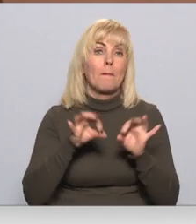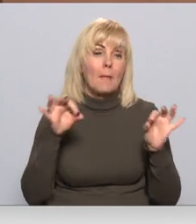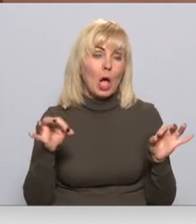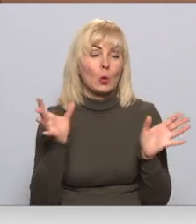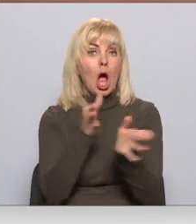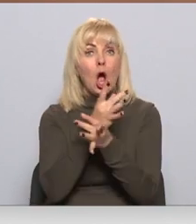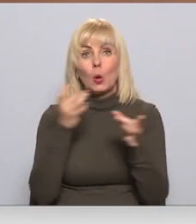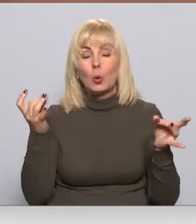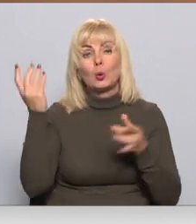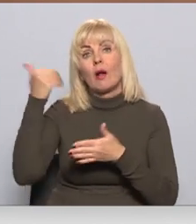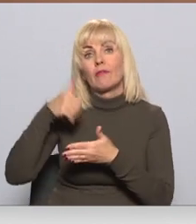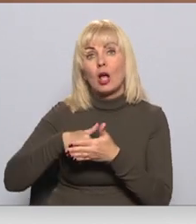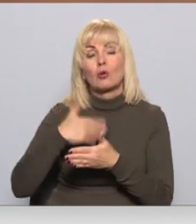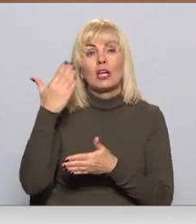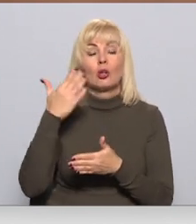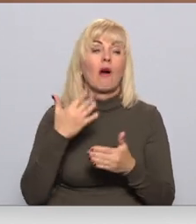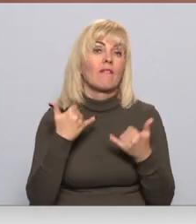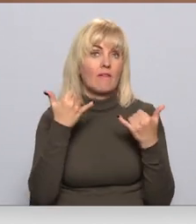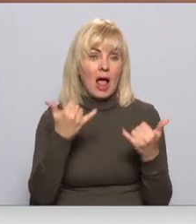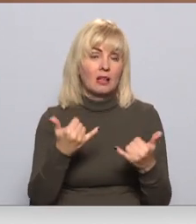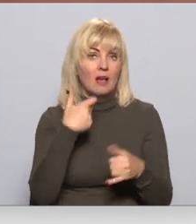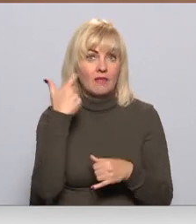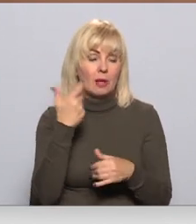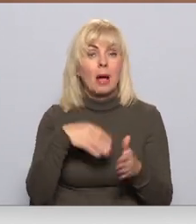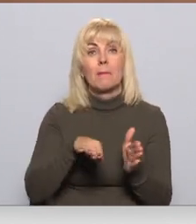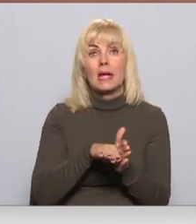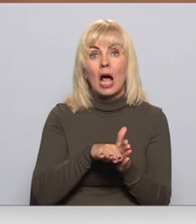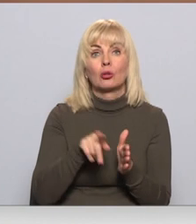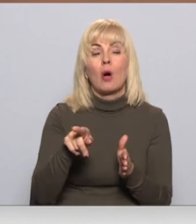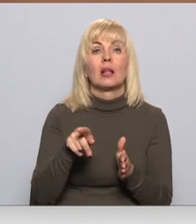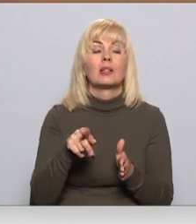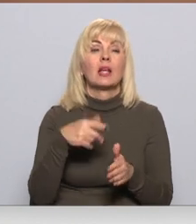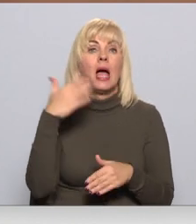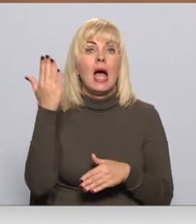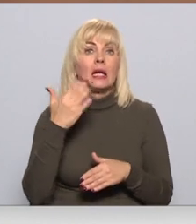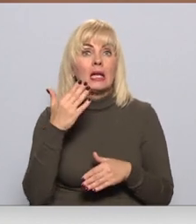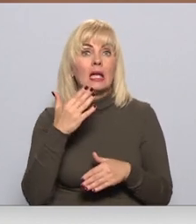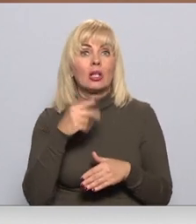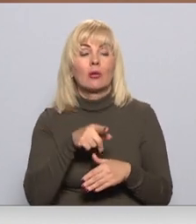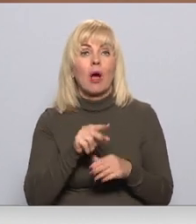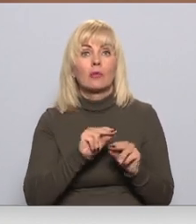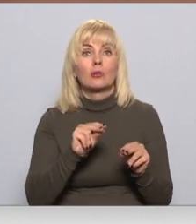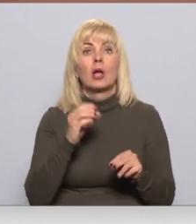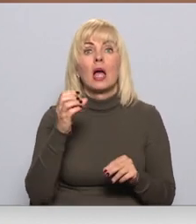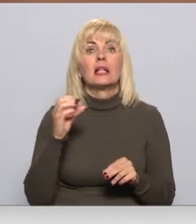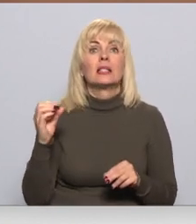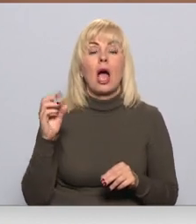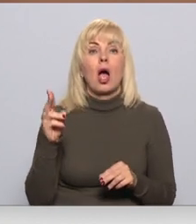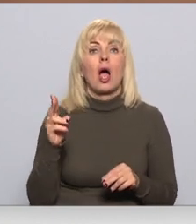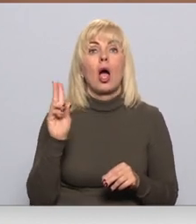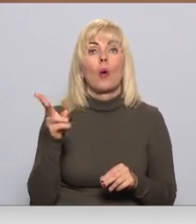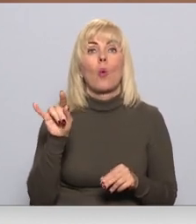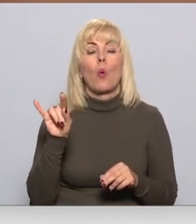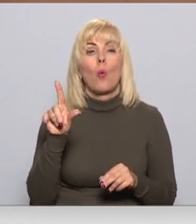kultūra vēsturiska kino vēsturē veltīta filma. Tajā piedalās Latvijas kinematogrāfisti no Latvijas puses Uldi Cekuli, ja es redzēju.